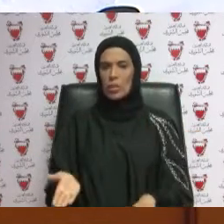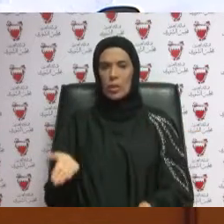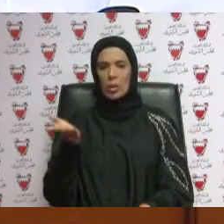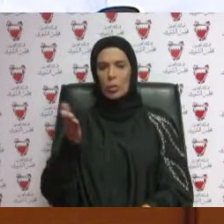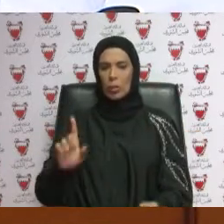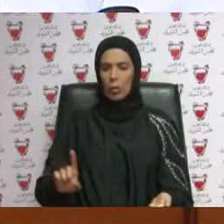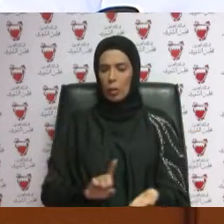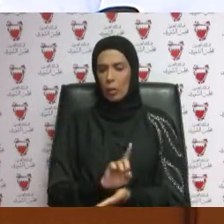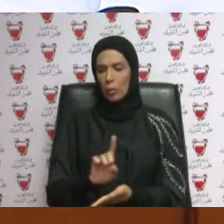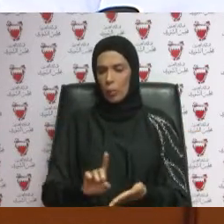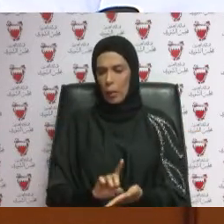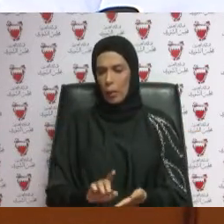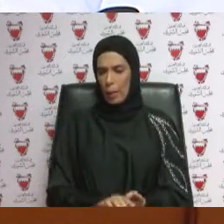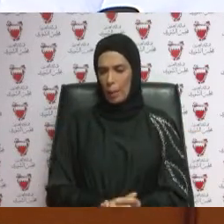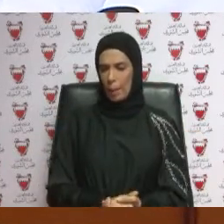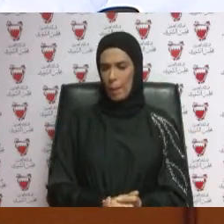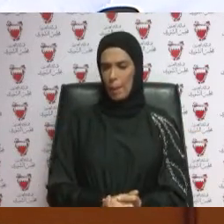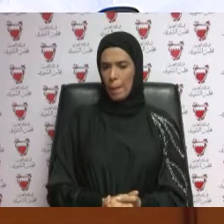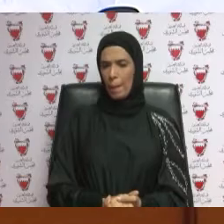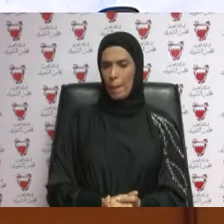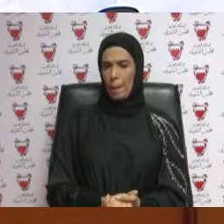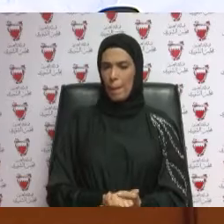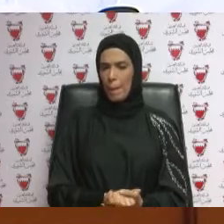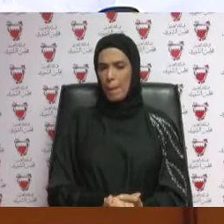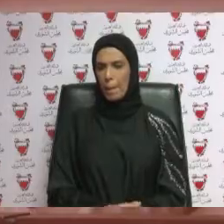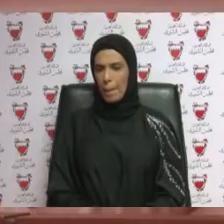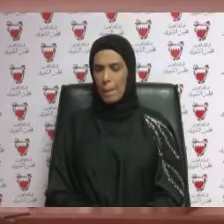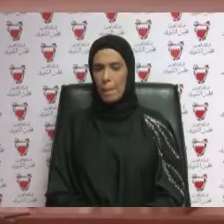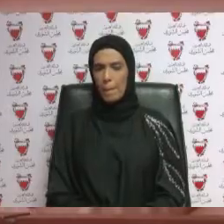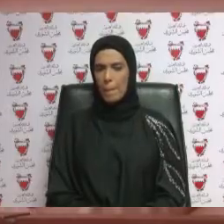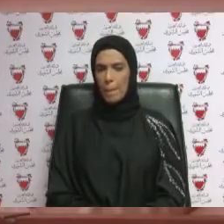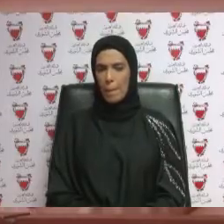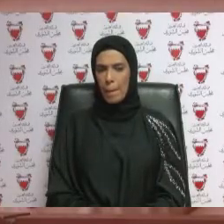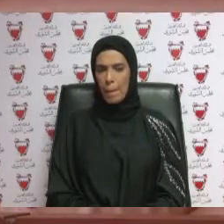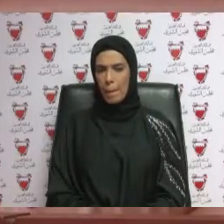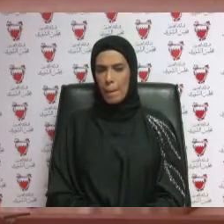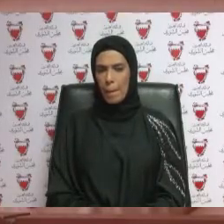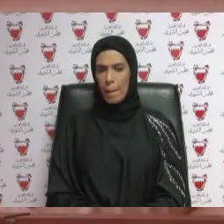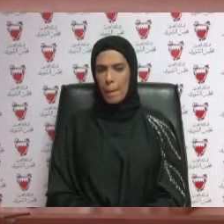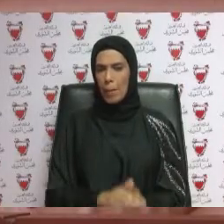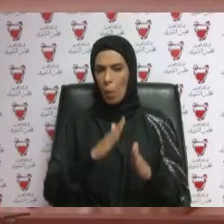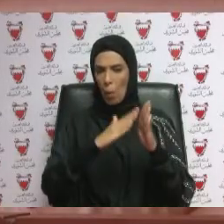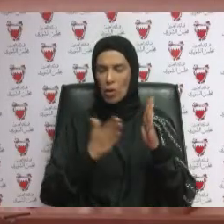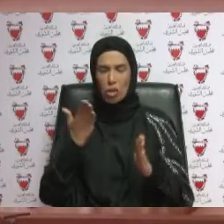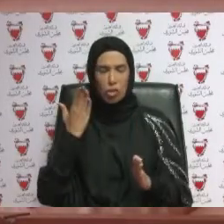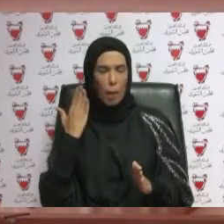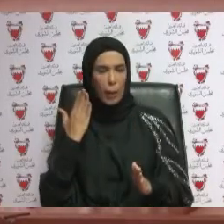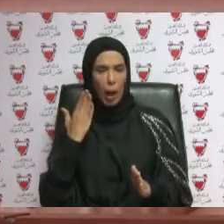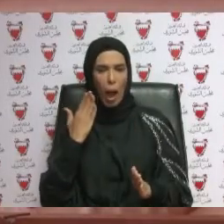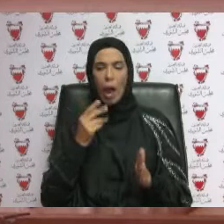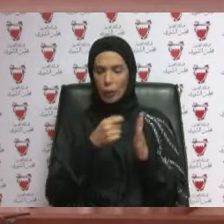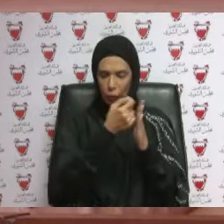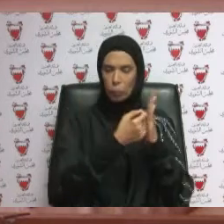الرجوع للجهات المعنية إعداد دراسات البيئية والاقتصادية والعمرانية مذكورة في المادة السابقة تحديدا. لذلك أعتقد